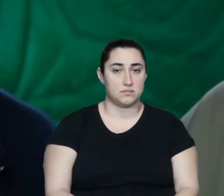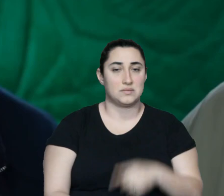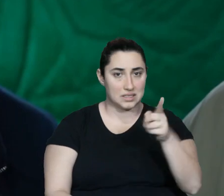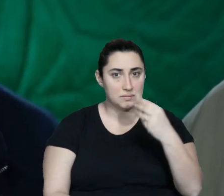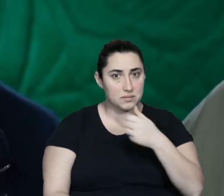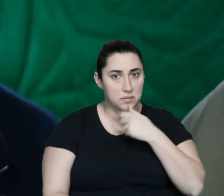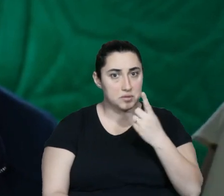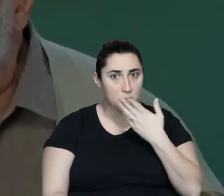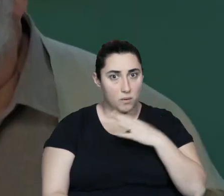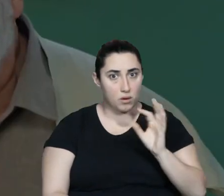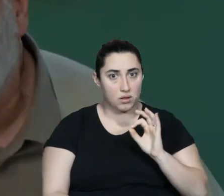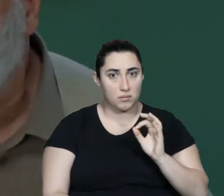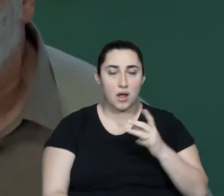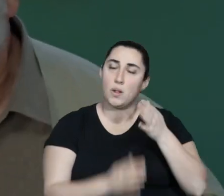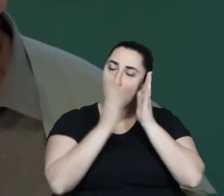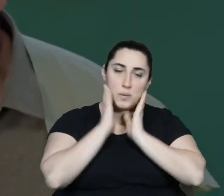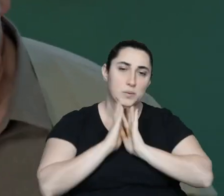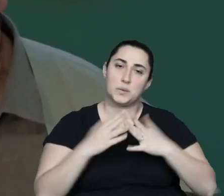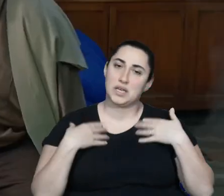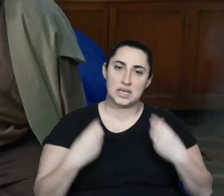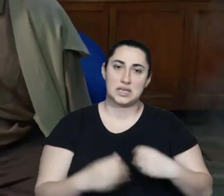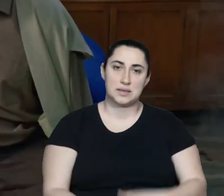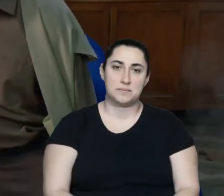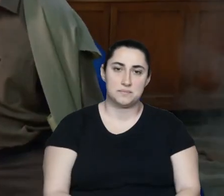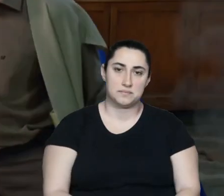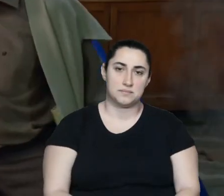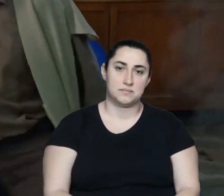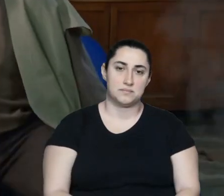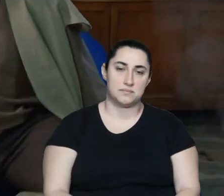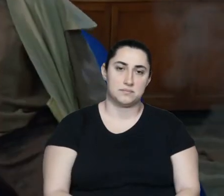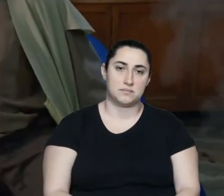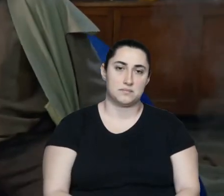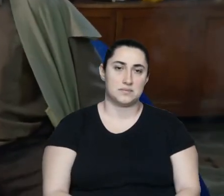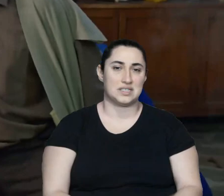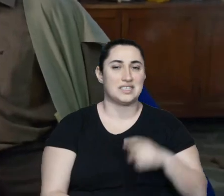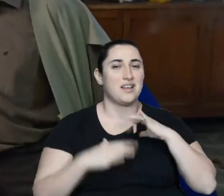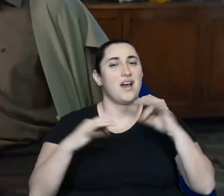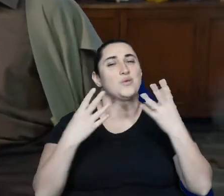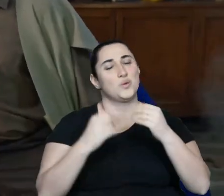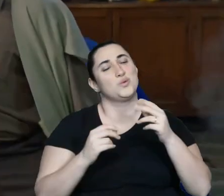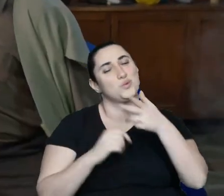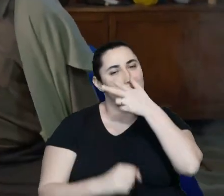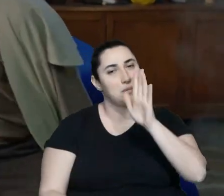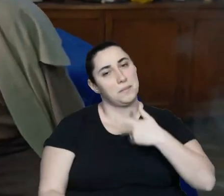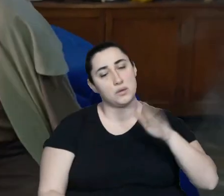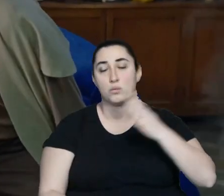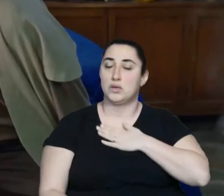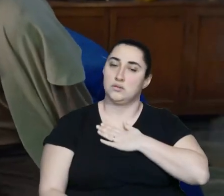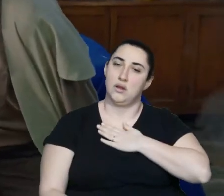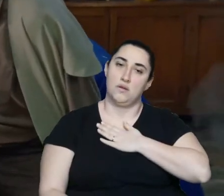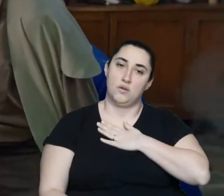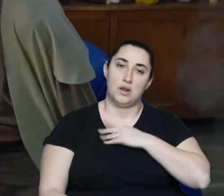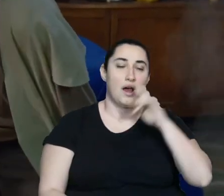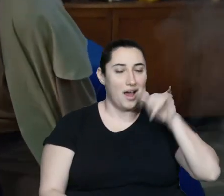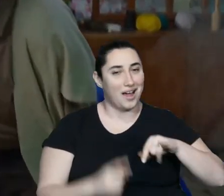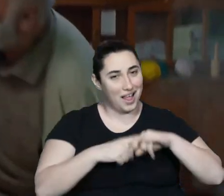İyi misin baba? Bir şeyin yok değil mi? Allah'a şükürler olsun, iyiyim. Baba, seni rahatsız ettim, kusura bakma. Ben kaçayım. Estağfurullah.